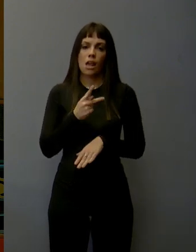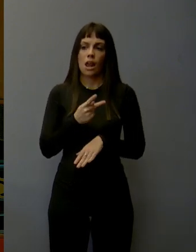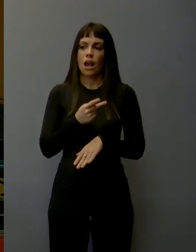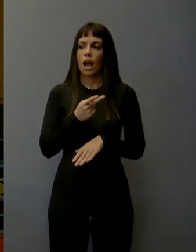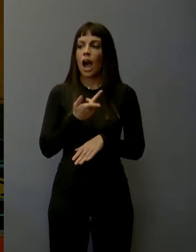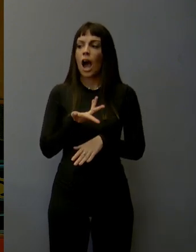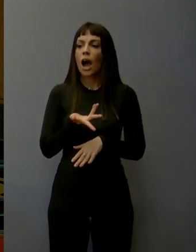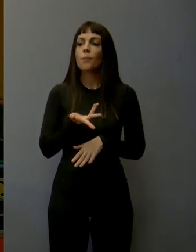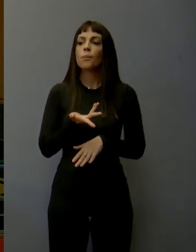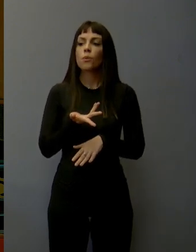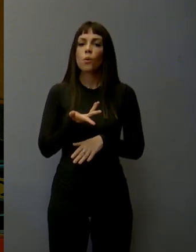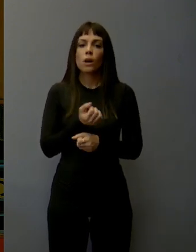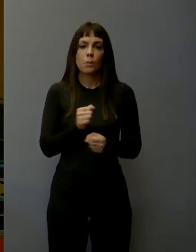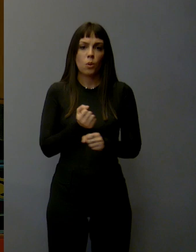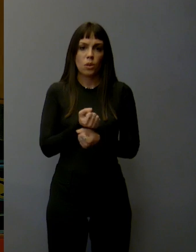il suo intervento